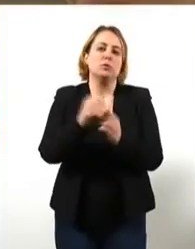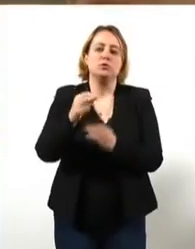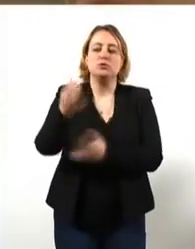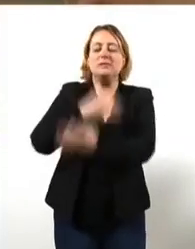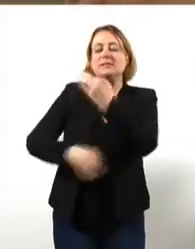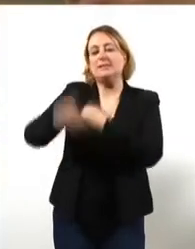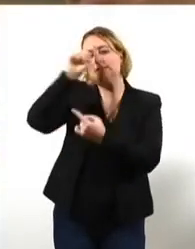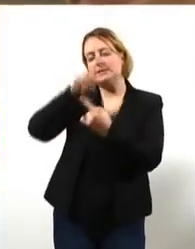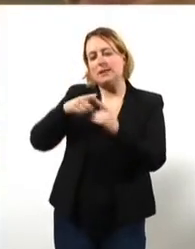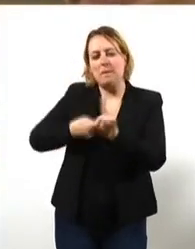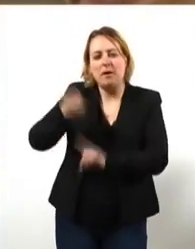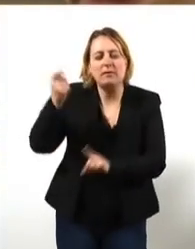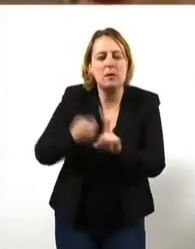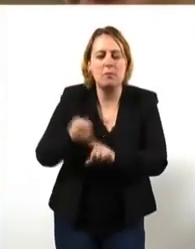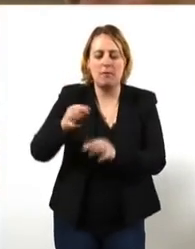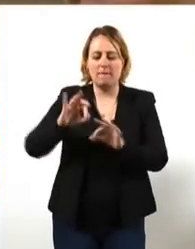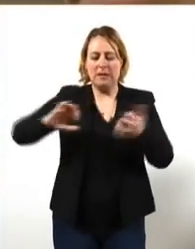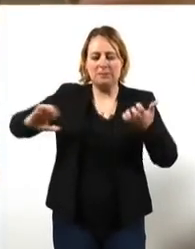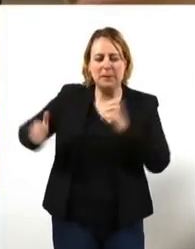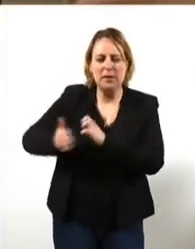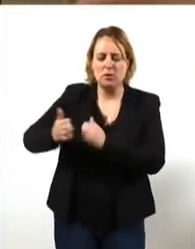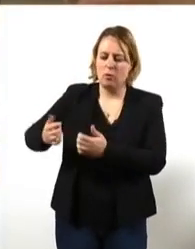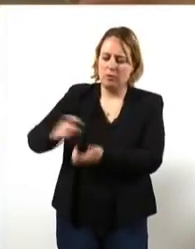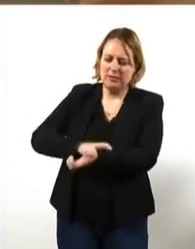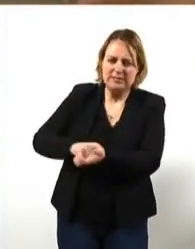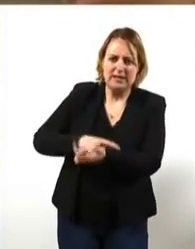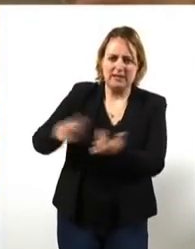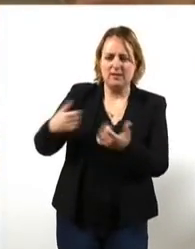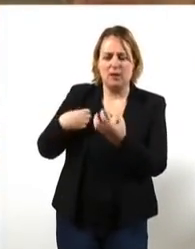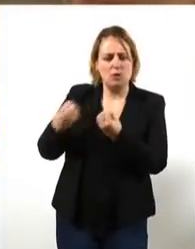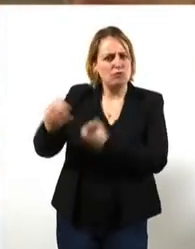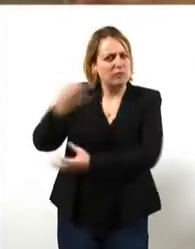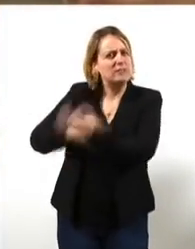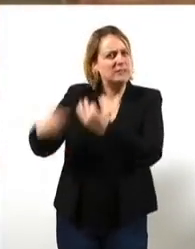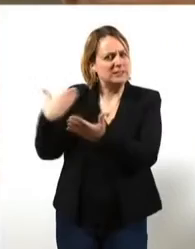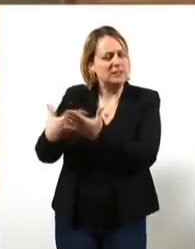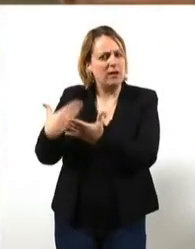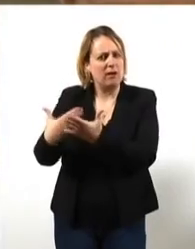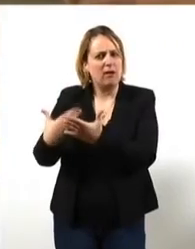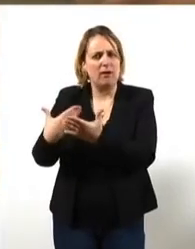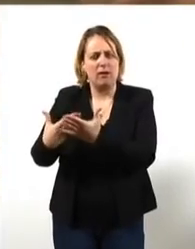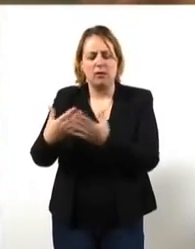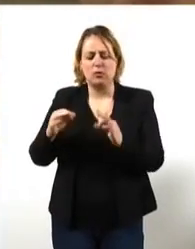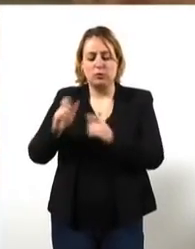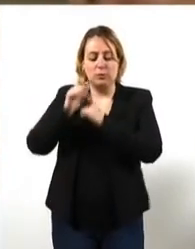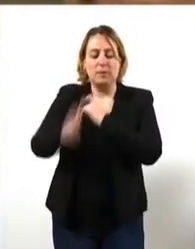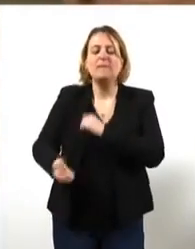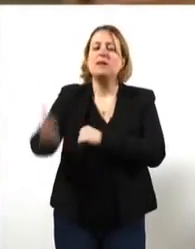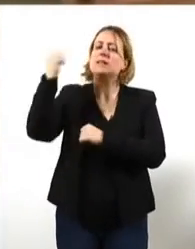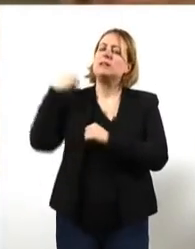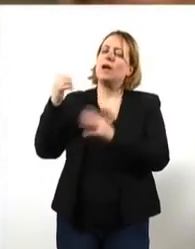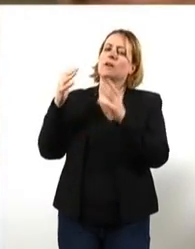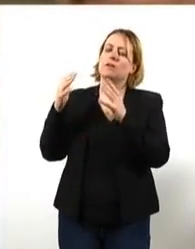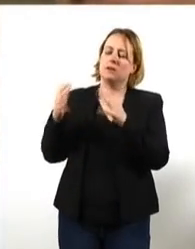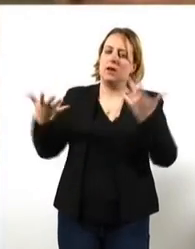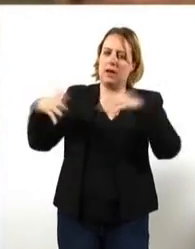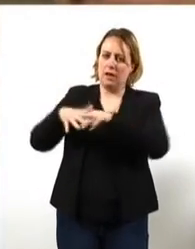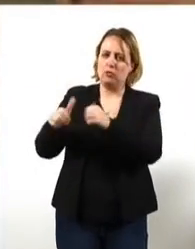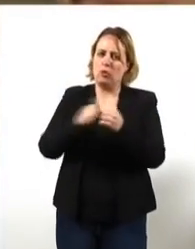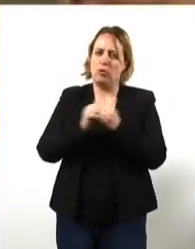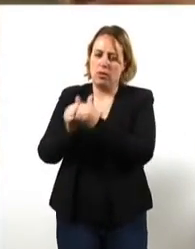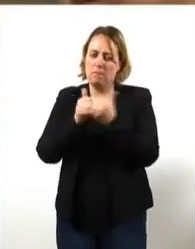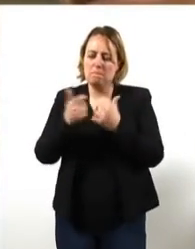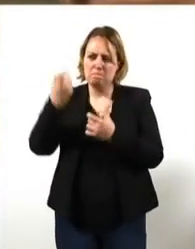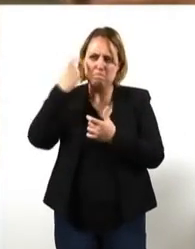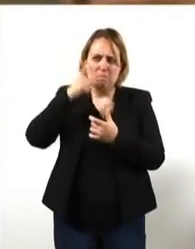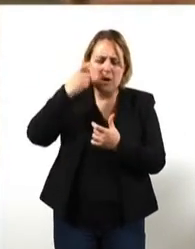questions de harcèlement, sur les questions de pression, notamment au niveau des études, c'est quelque chose qui revient assez régulièrement. Ce qui a découlé un petit peu de la réunion d'hier, c'était justement de voir aussi